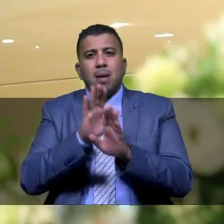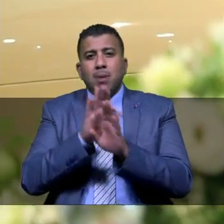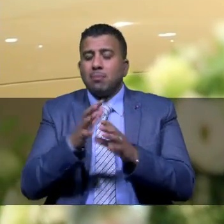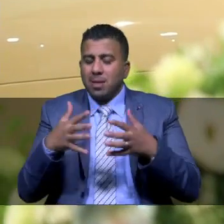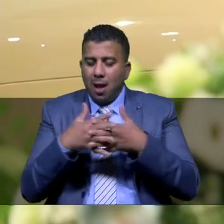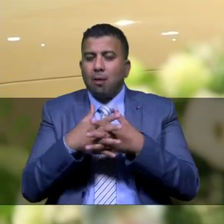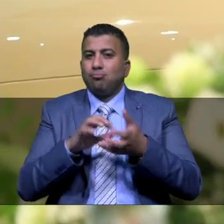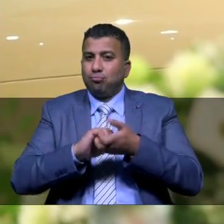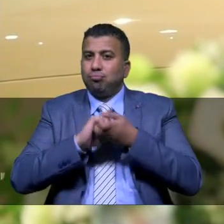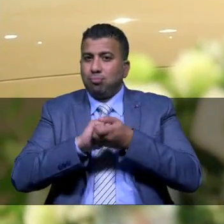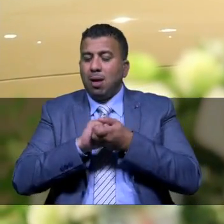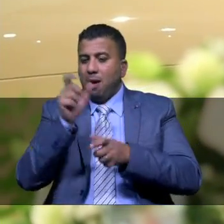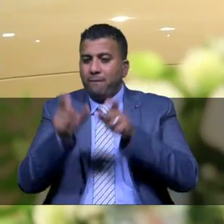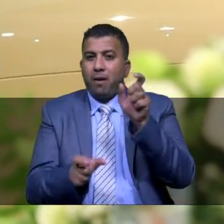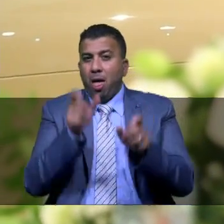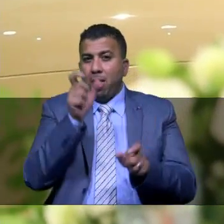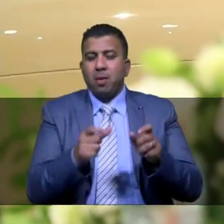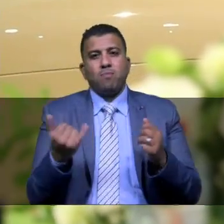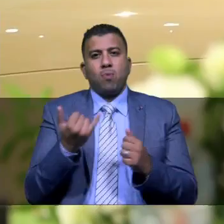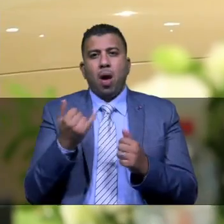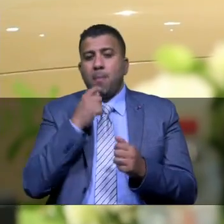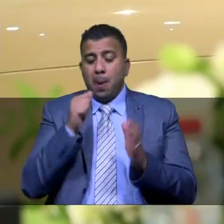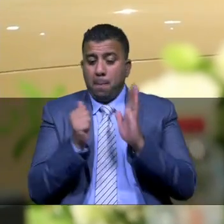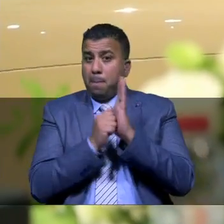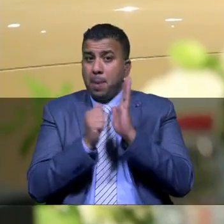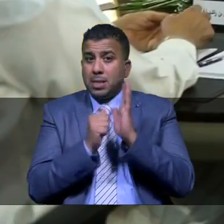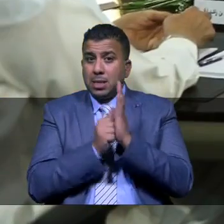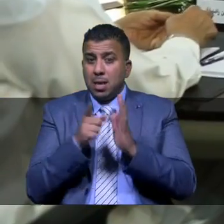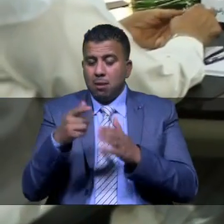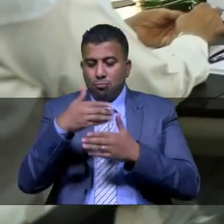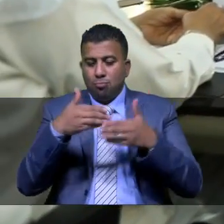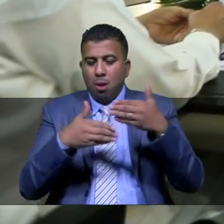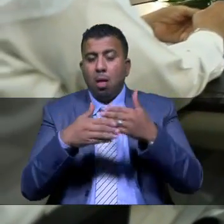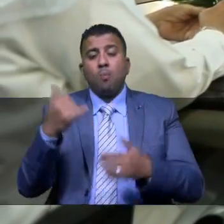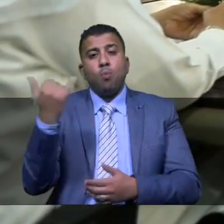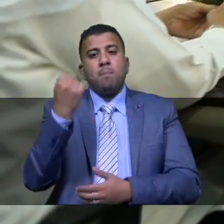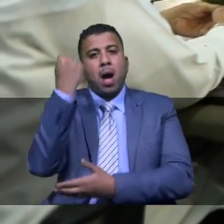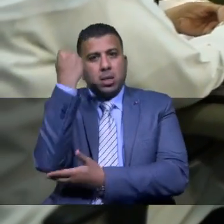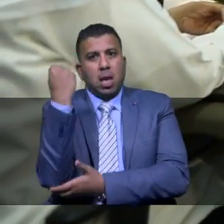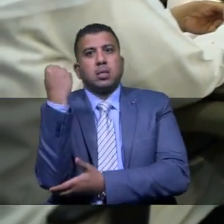التلاحم والتماسك بين أفراده، والذي يعتبر المسكن لبنته الأساسية.